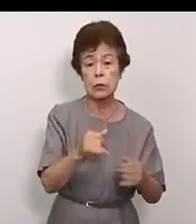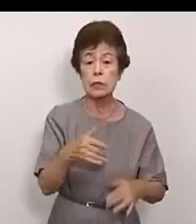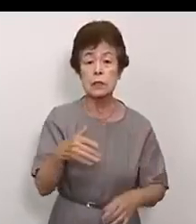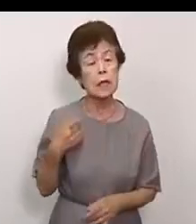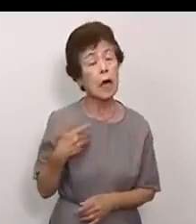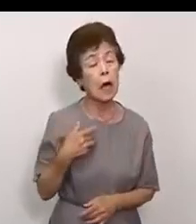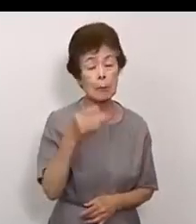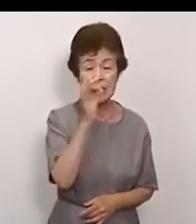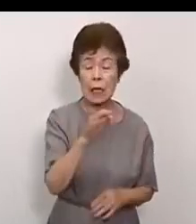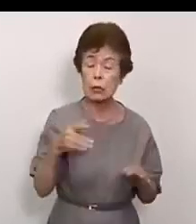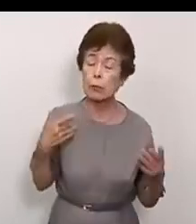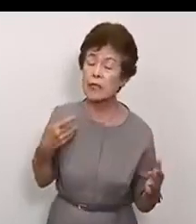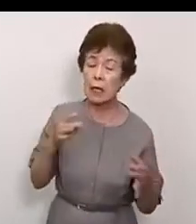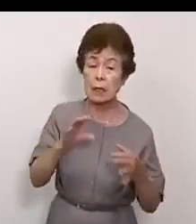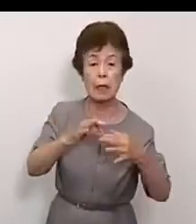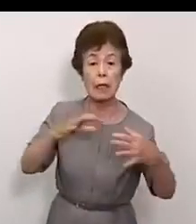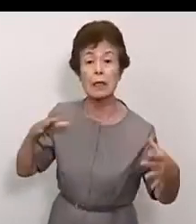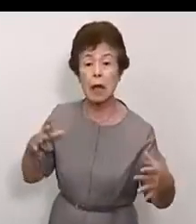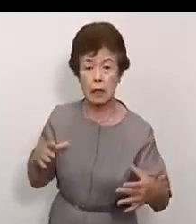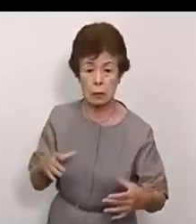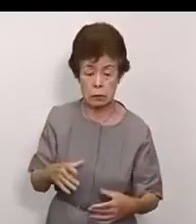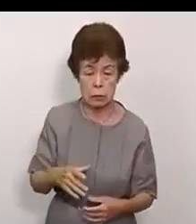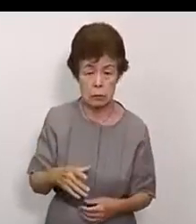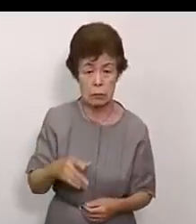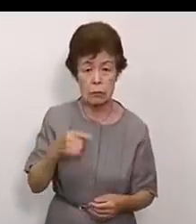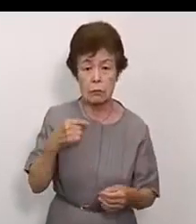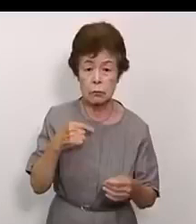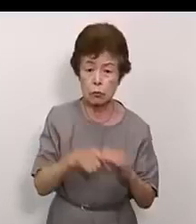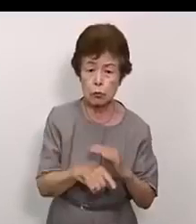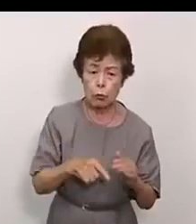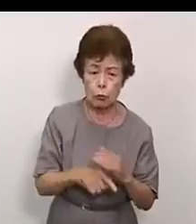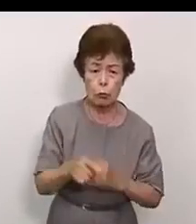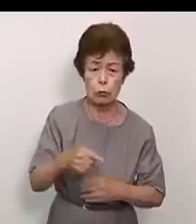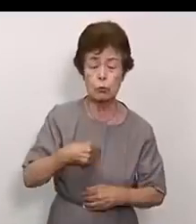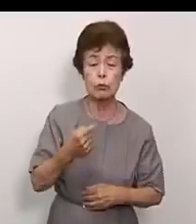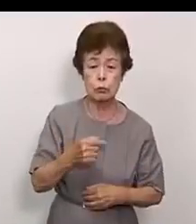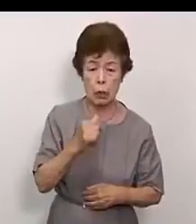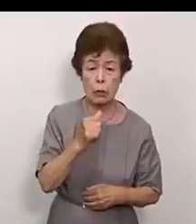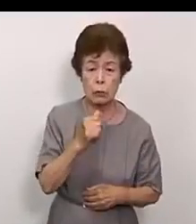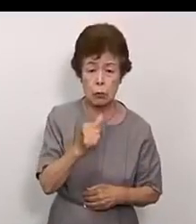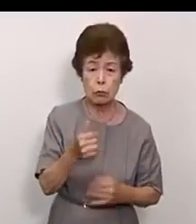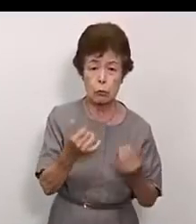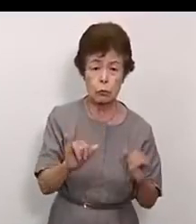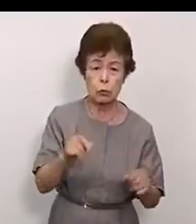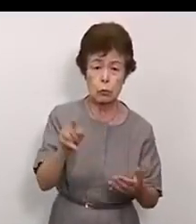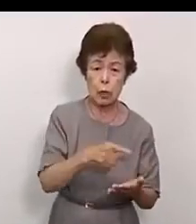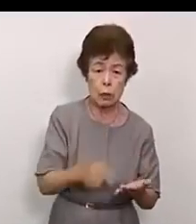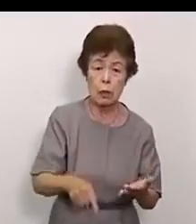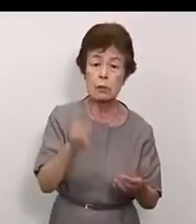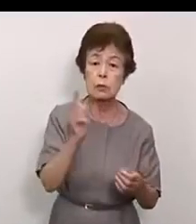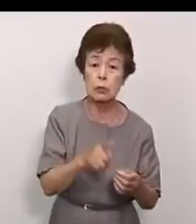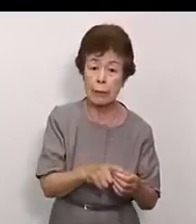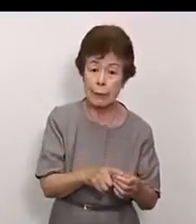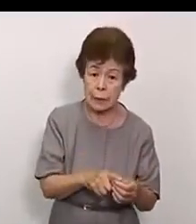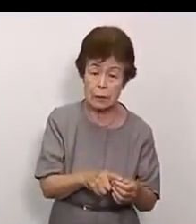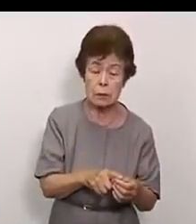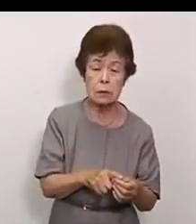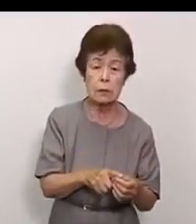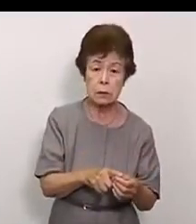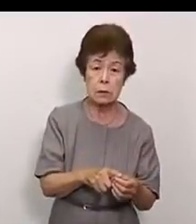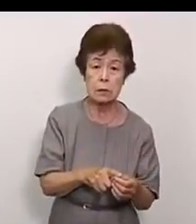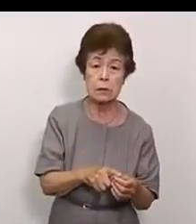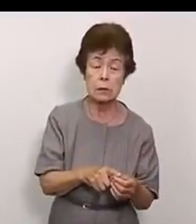し、自分関係ないから、なんで自分が貧困のね解決のためにそのまあそ